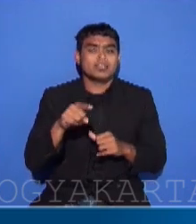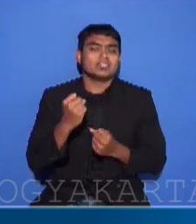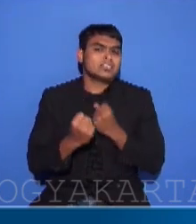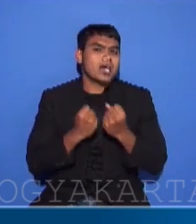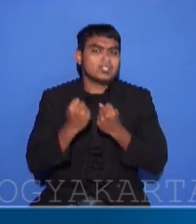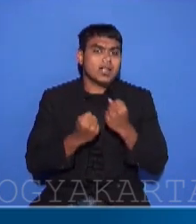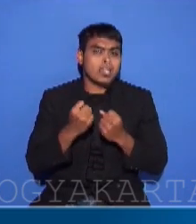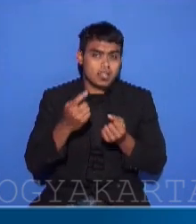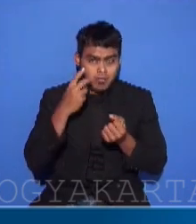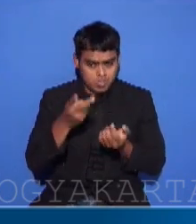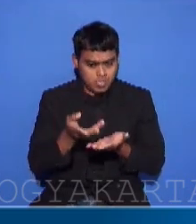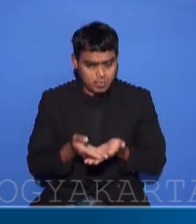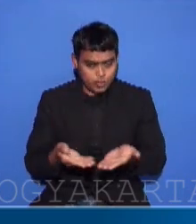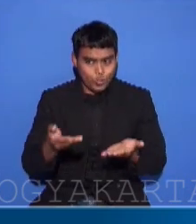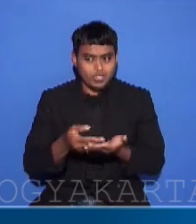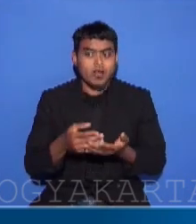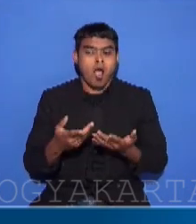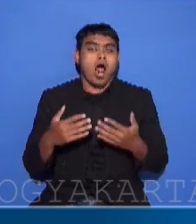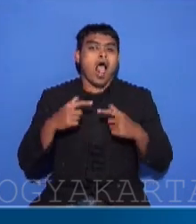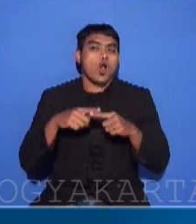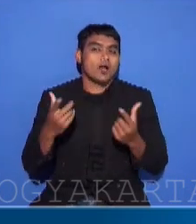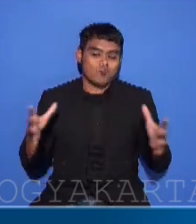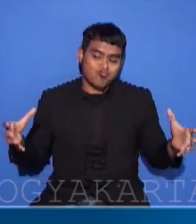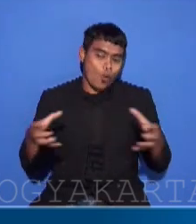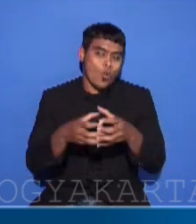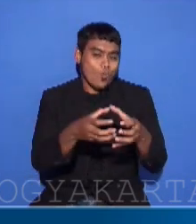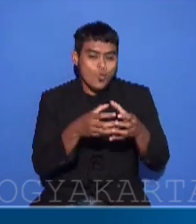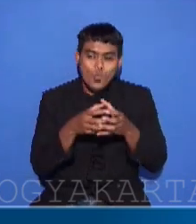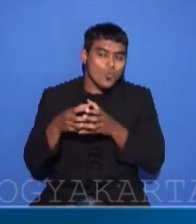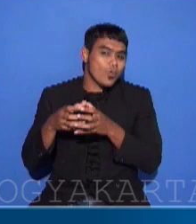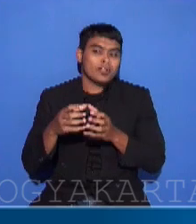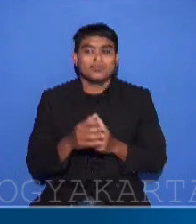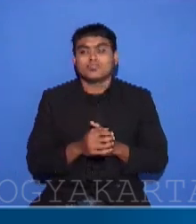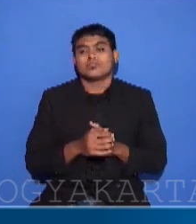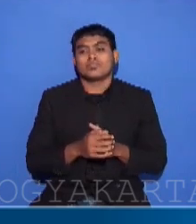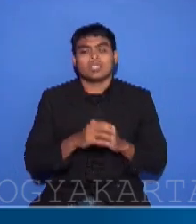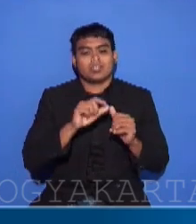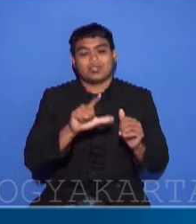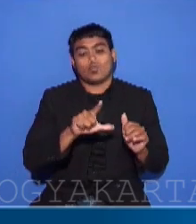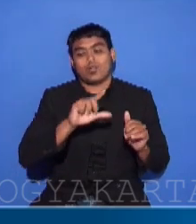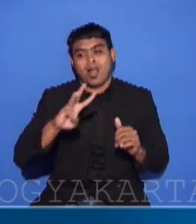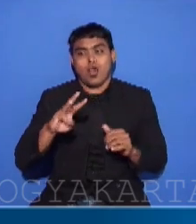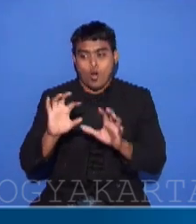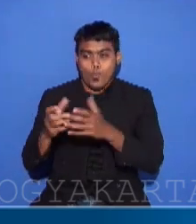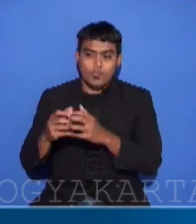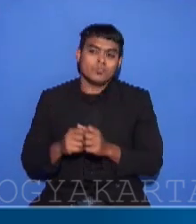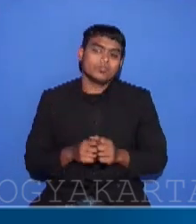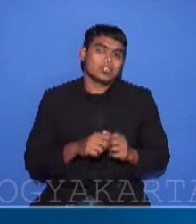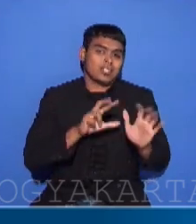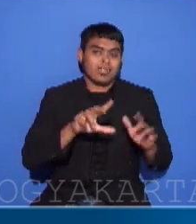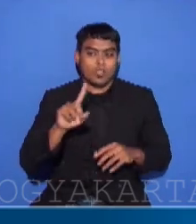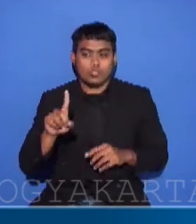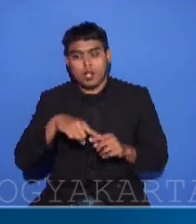bertaj alumni gathering diikuti 37 peserta dari berbagai kelas 31 sampai kelas 310 yang kini telah